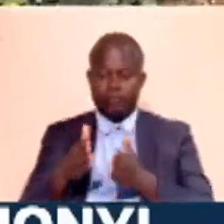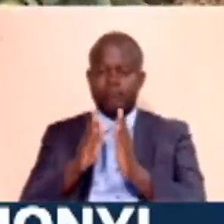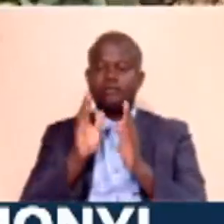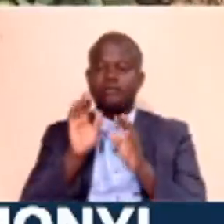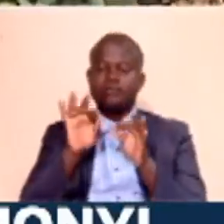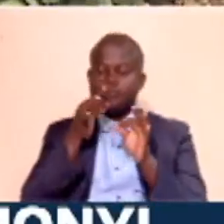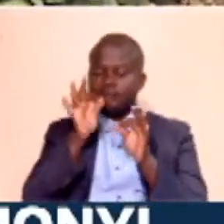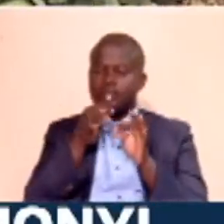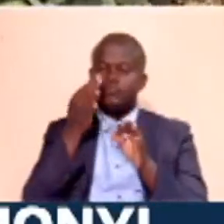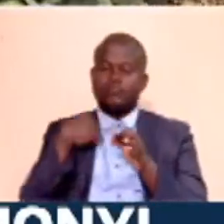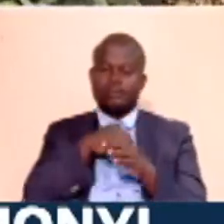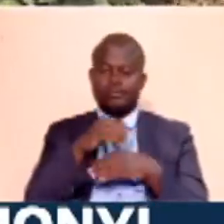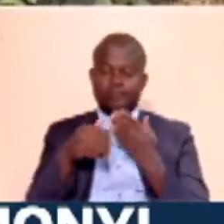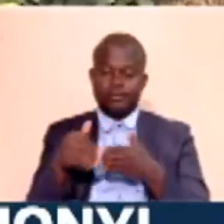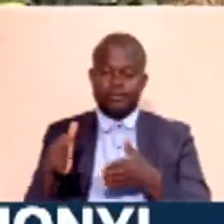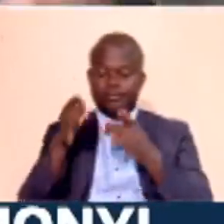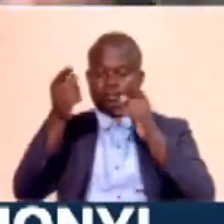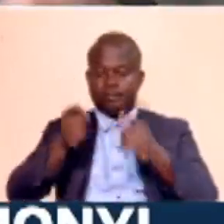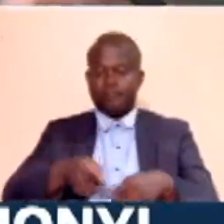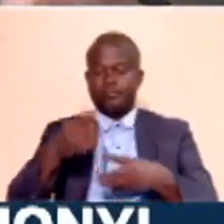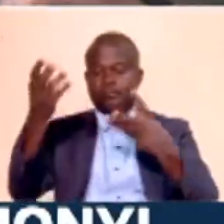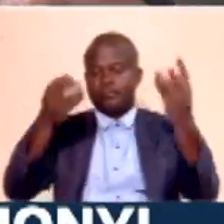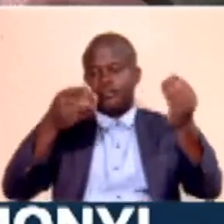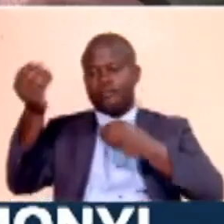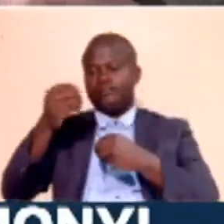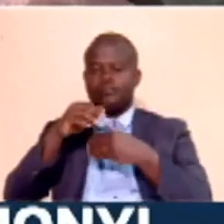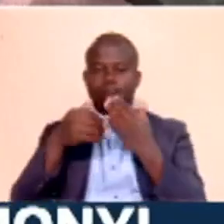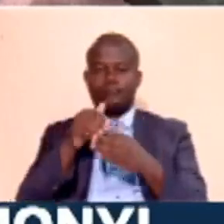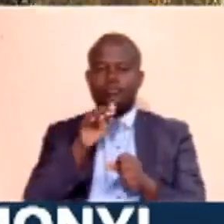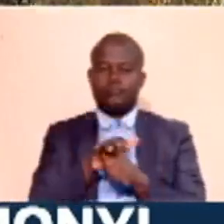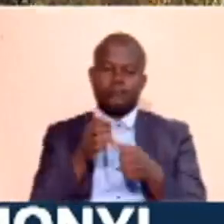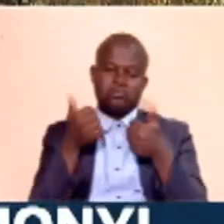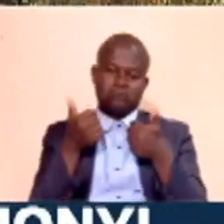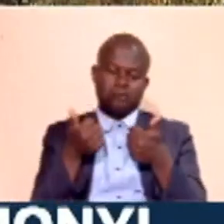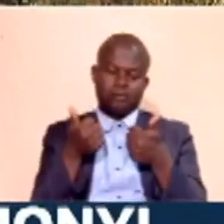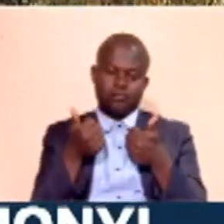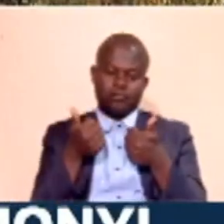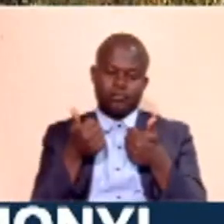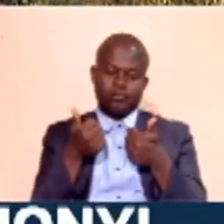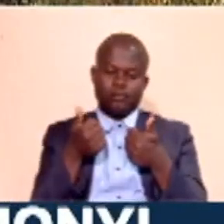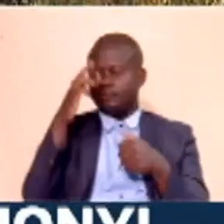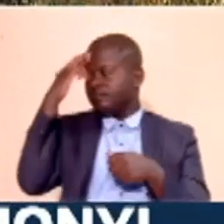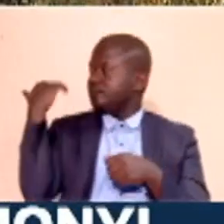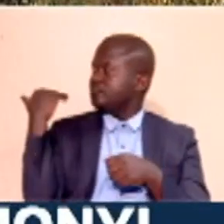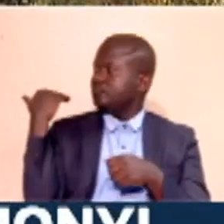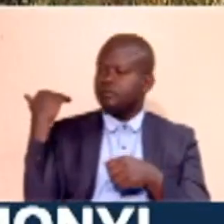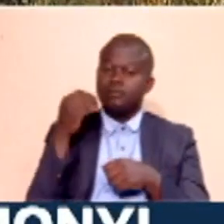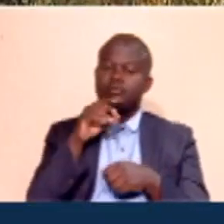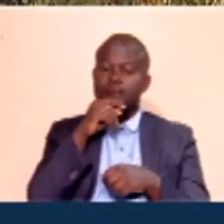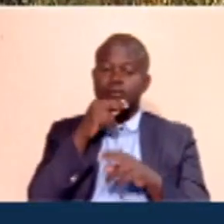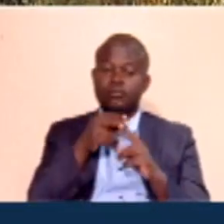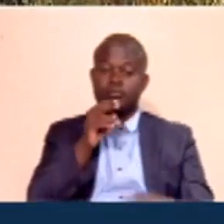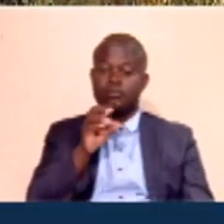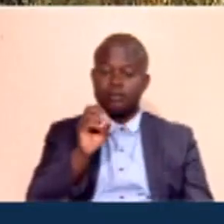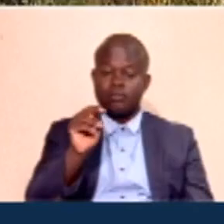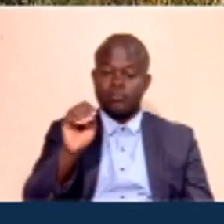n'imboga zacu imodoka yagera hangaho igahita ibitwara bigeza. Ejo bundi umugabo Onesiforo dushima Imana